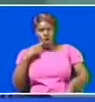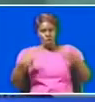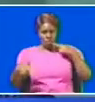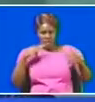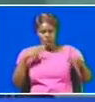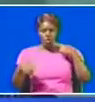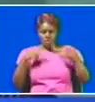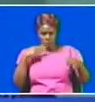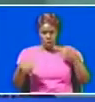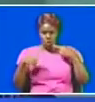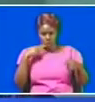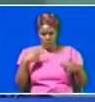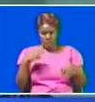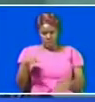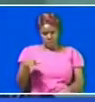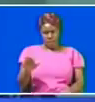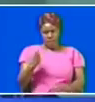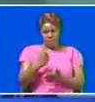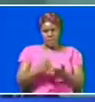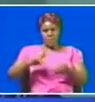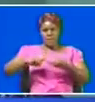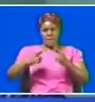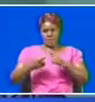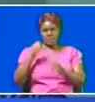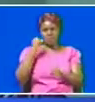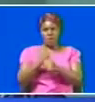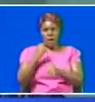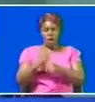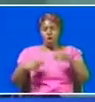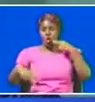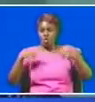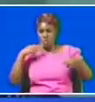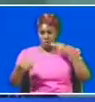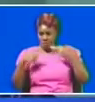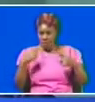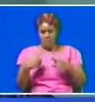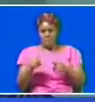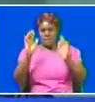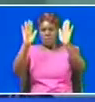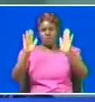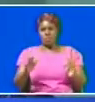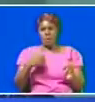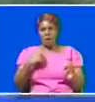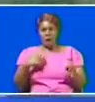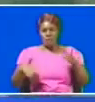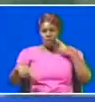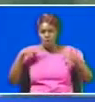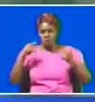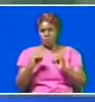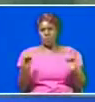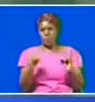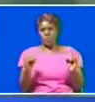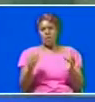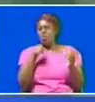come in, because according to her, some of her relatives work in Nile Patch Hotel, but in Kisumu we don't have a Nile Patch Hotel.